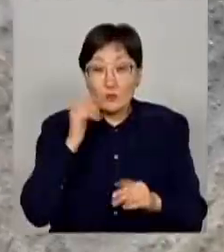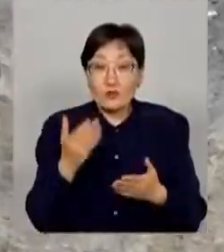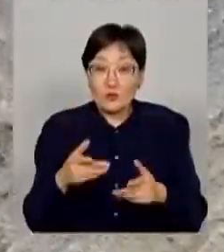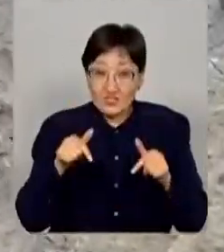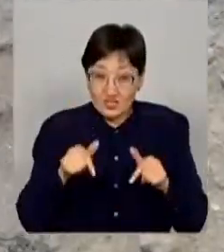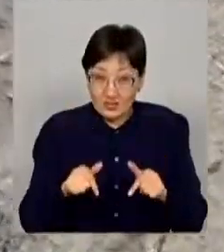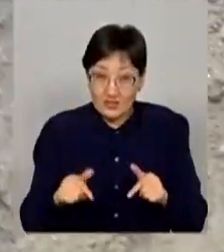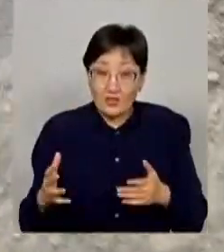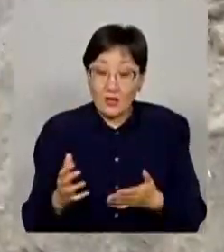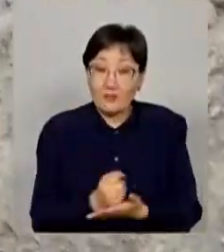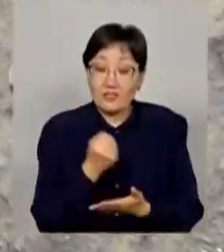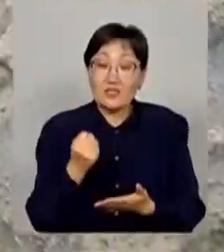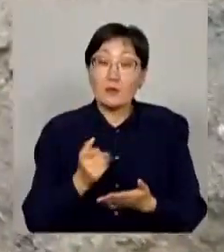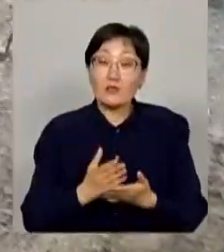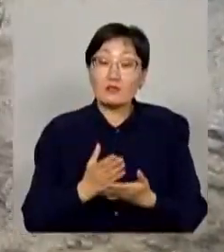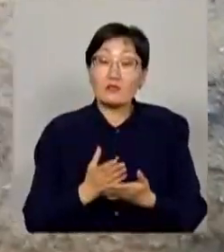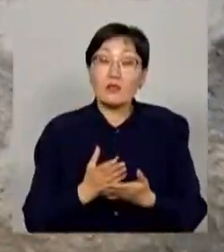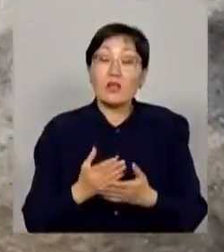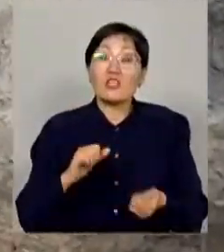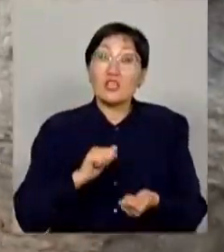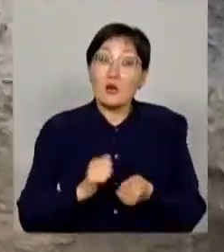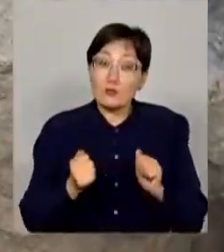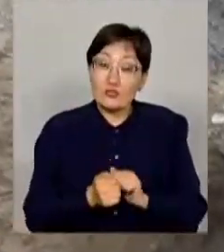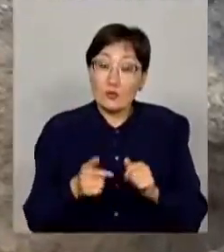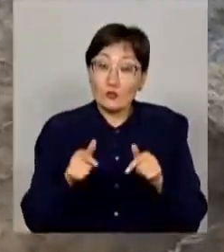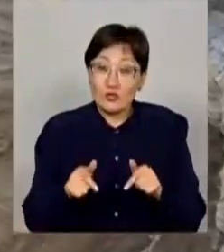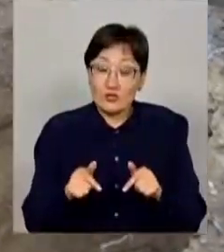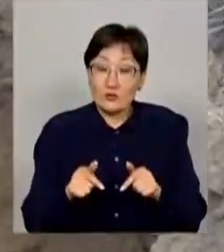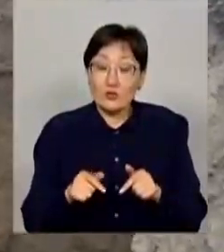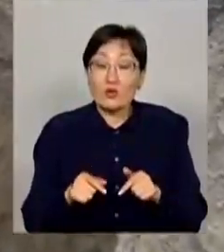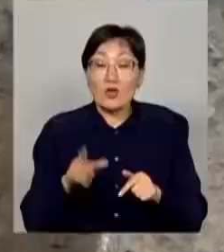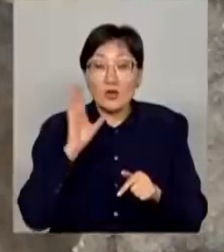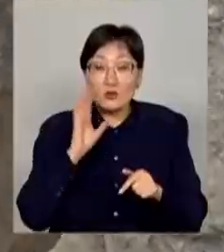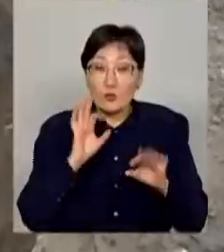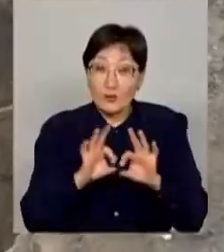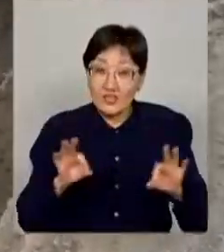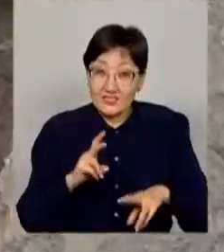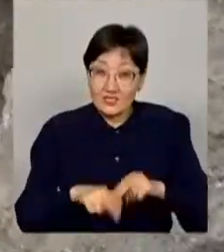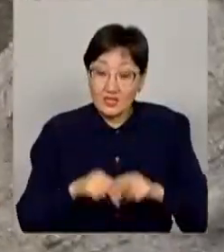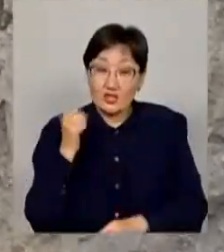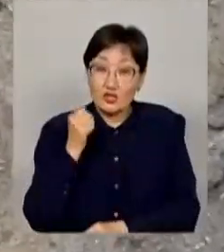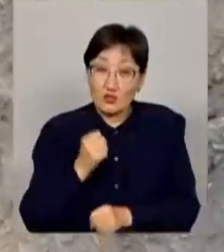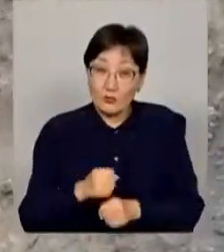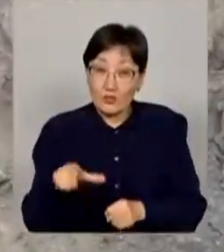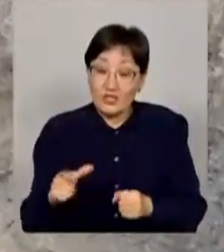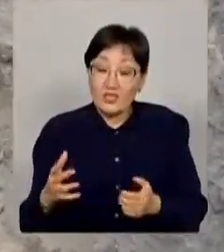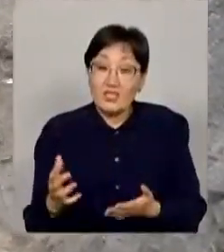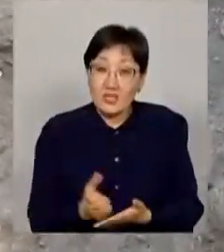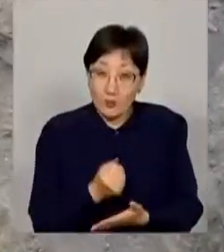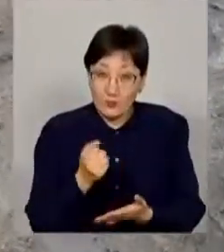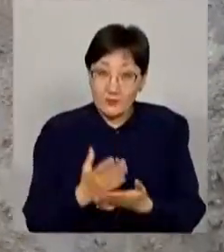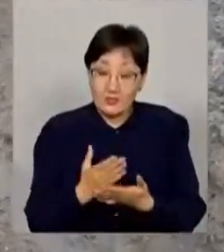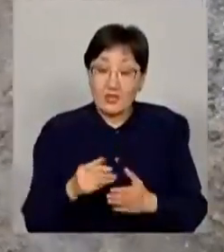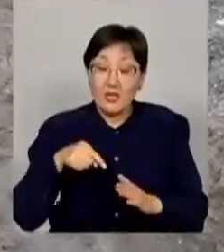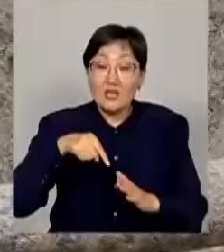тура осы жерден табылған тасты осында тұщы су жүргізіп жатқан жұмысшылар қазып алыпты